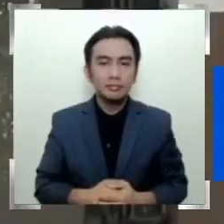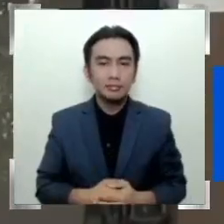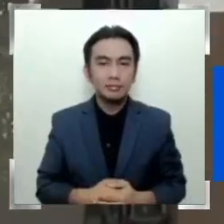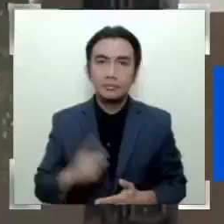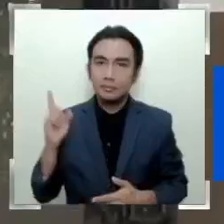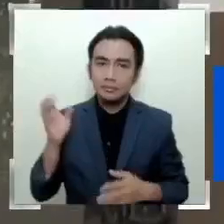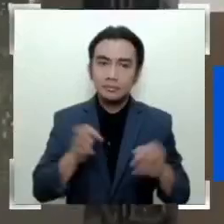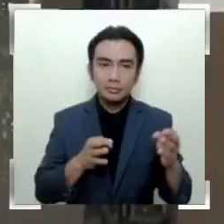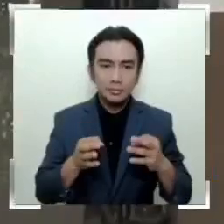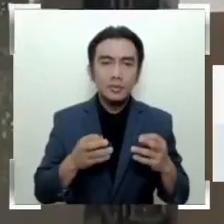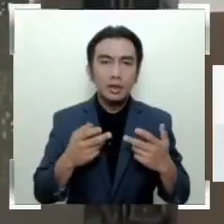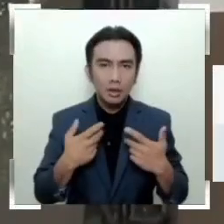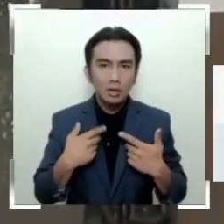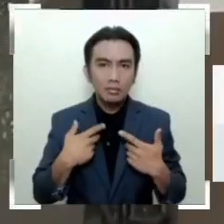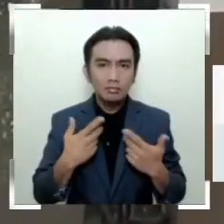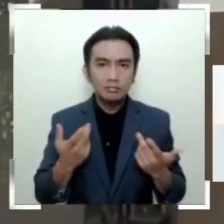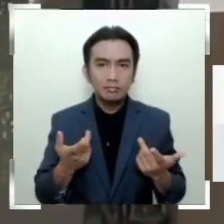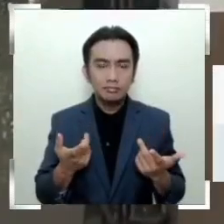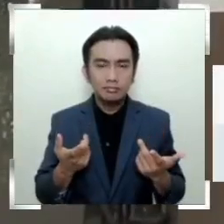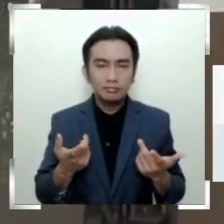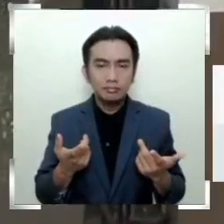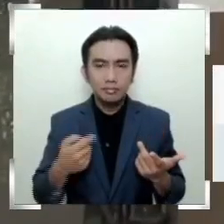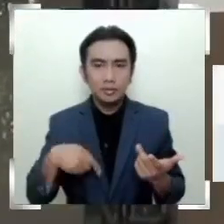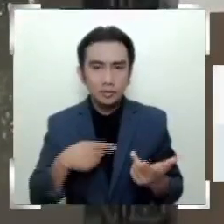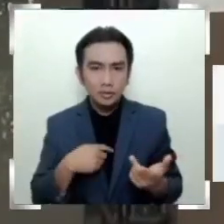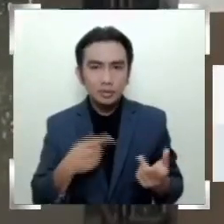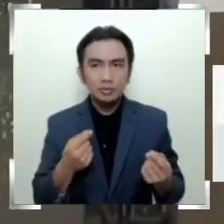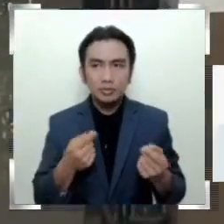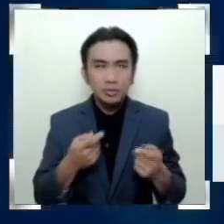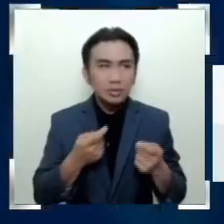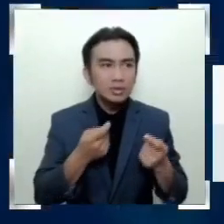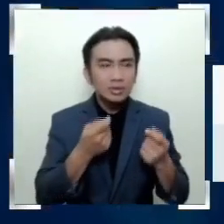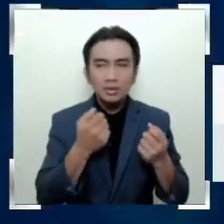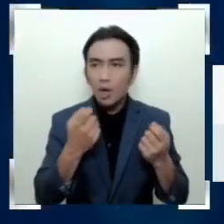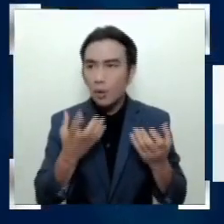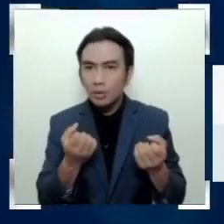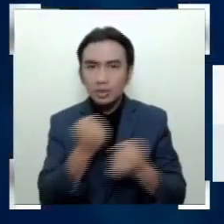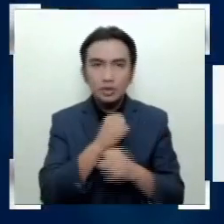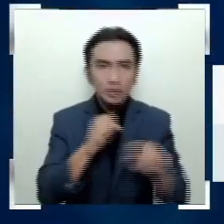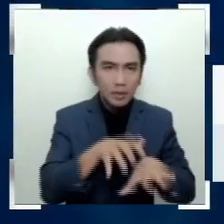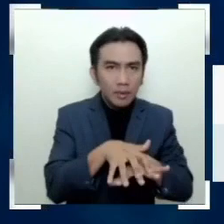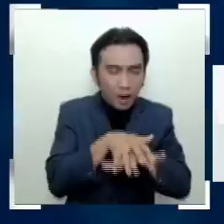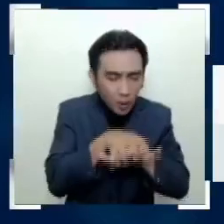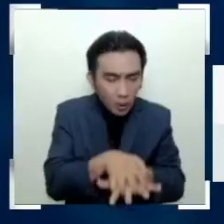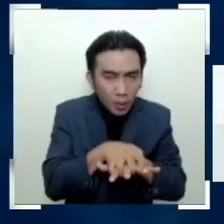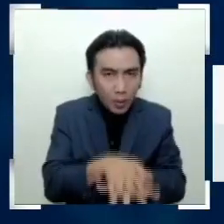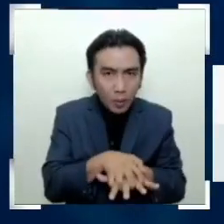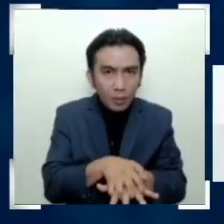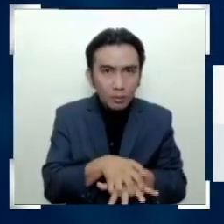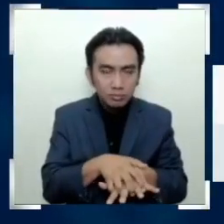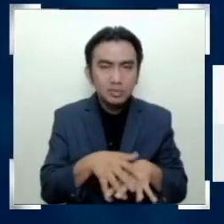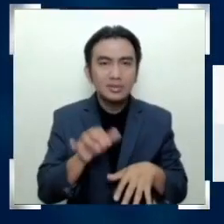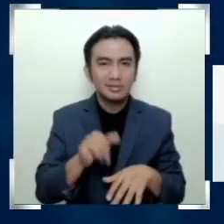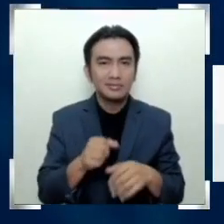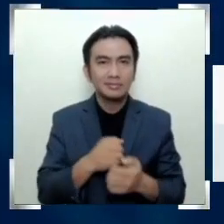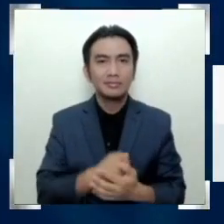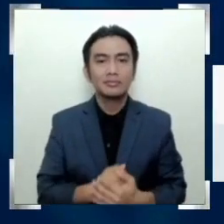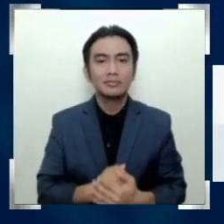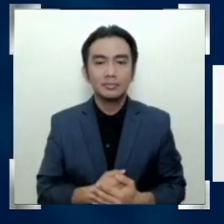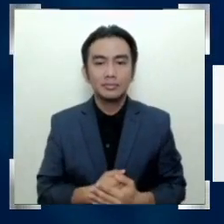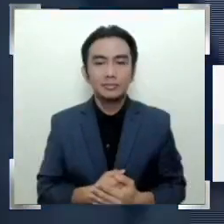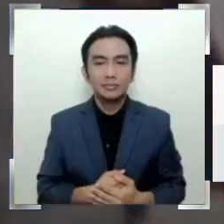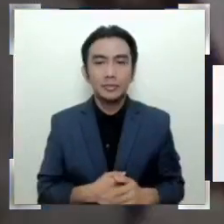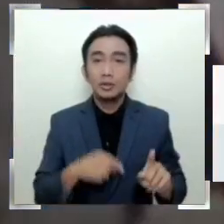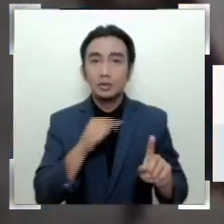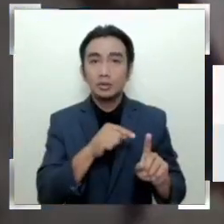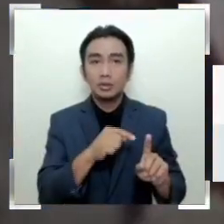sir. Kami na yung nagre-rescue sa tao, may sinisipiar kami, sir. Nakaligtas din si Police Lieutenant Ricardo Juhan na sanay na raw sa ruta